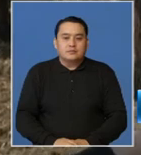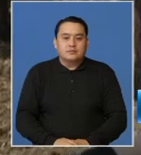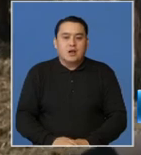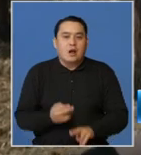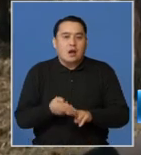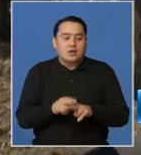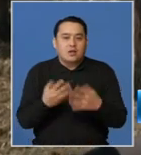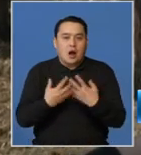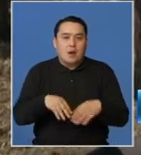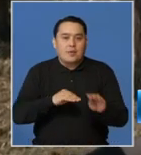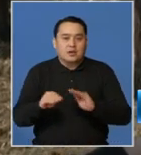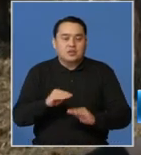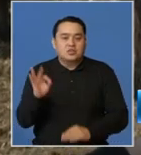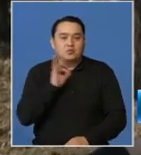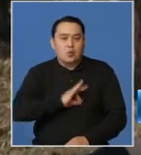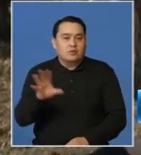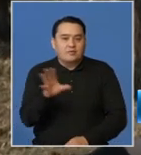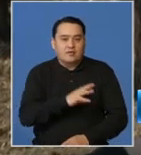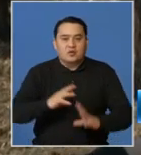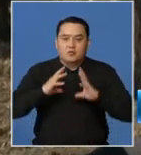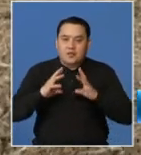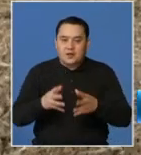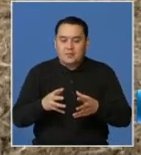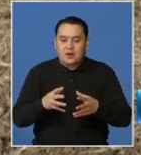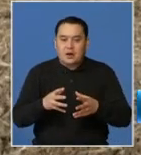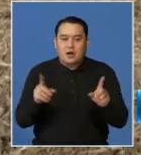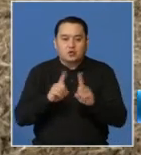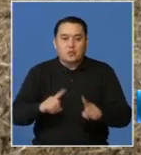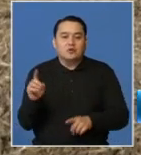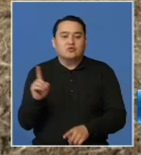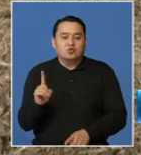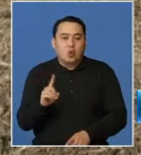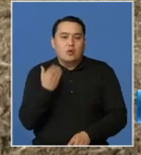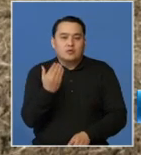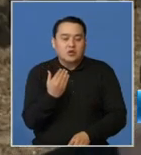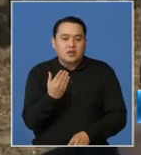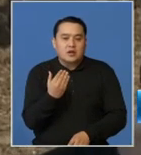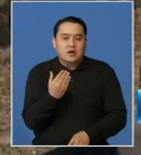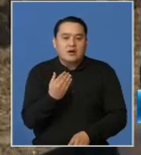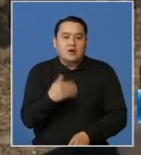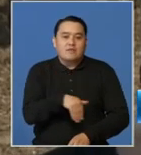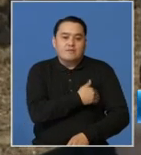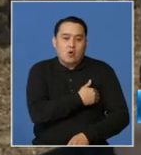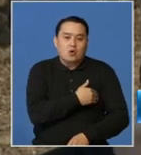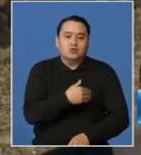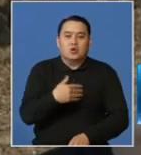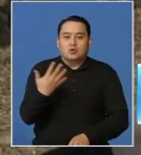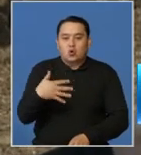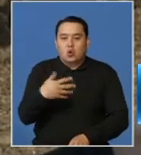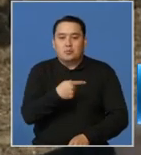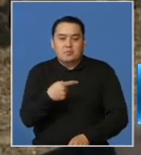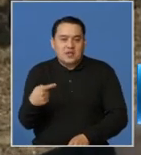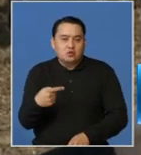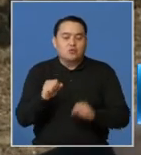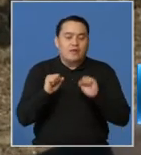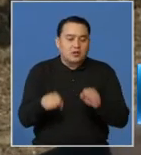Эти аппараты уже используются почти во всех странах мира. Их особенность в том, что даже при температуре воздуха 40 и даже 50 градусов